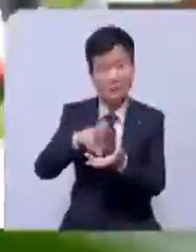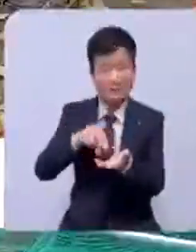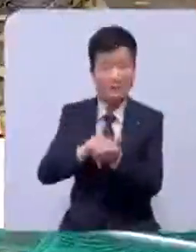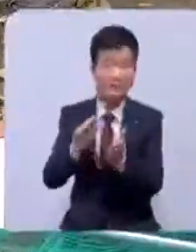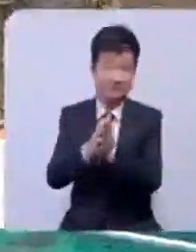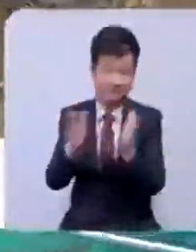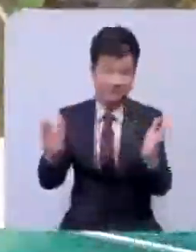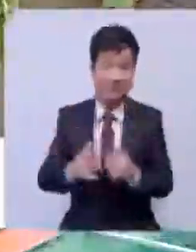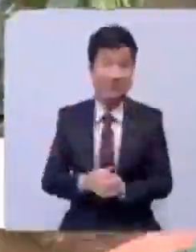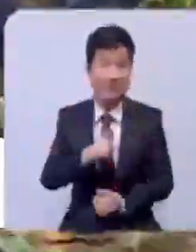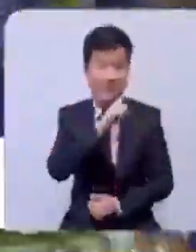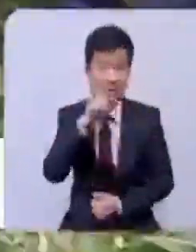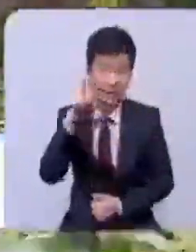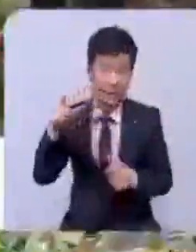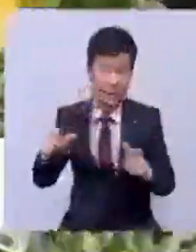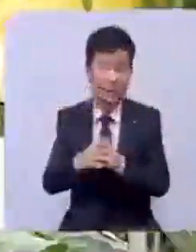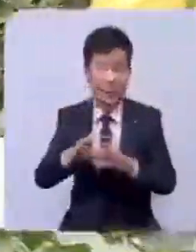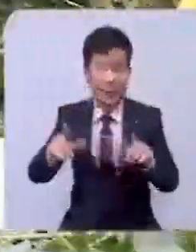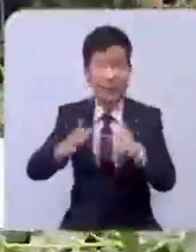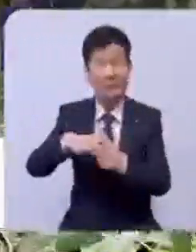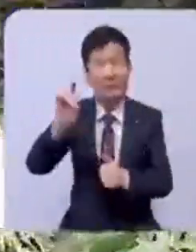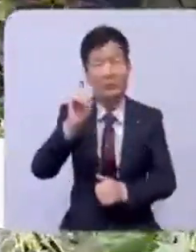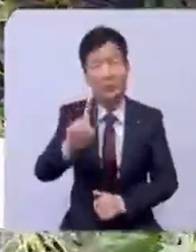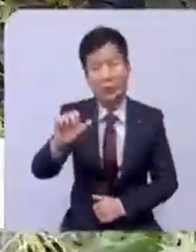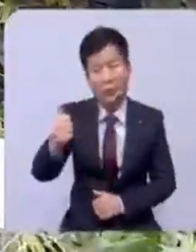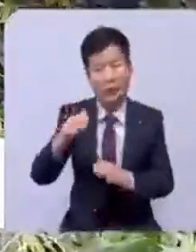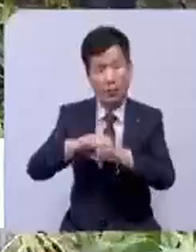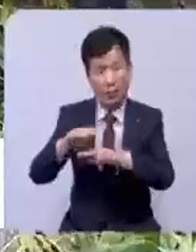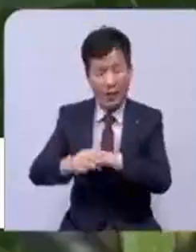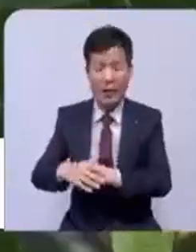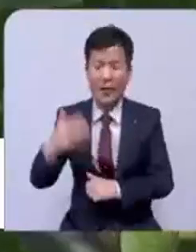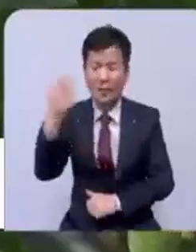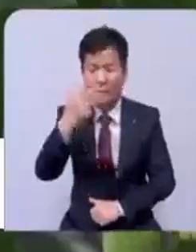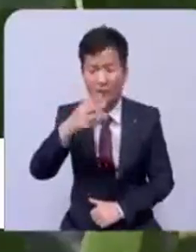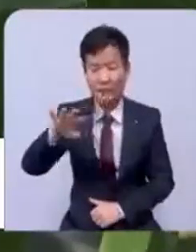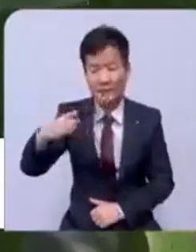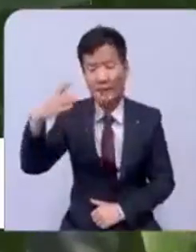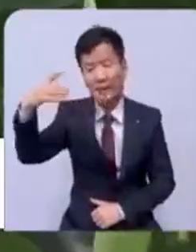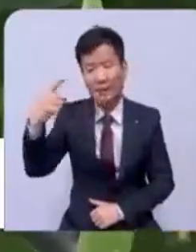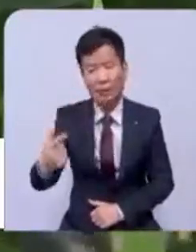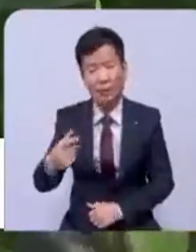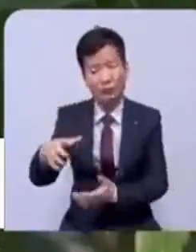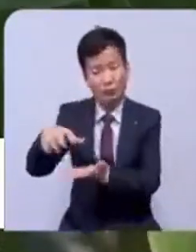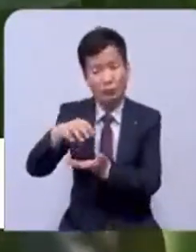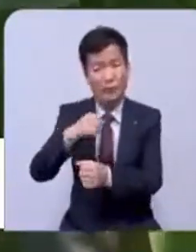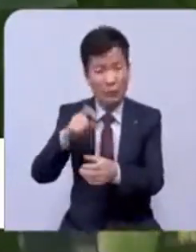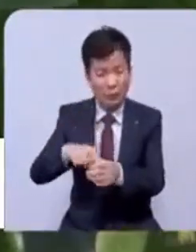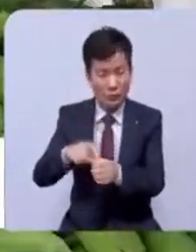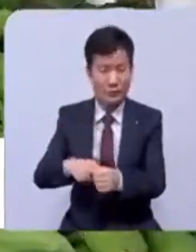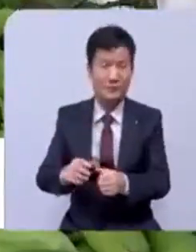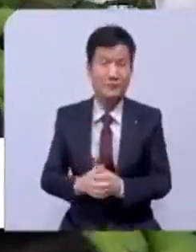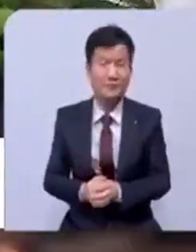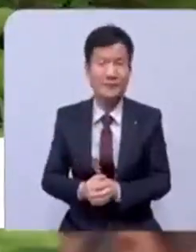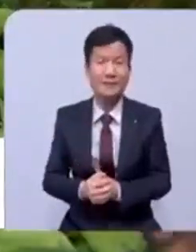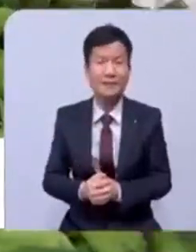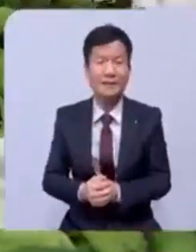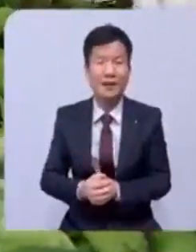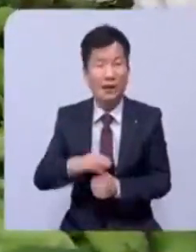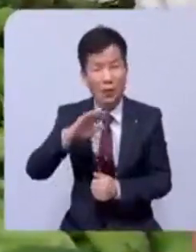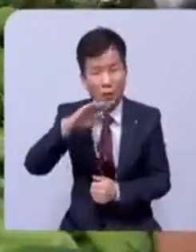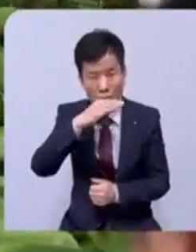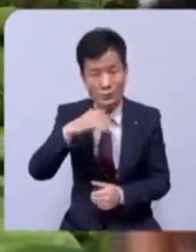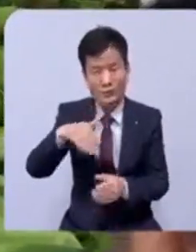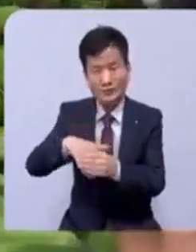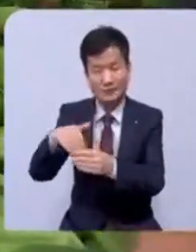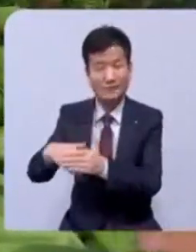시작됐습니다. 괴산에서는 올해 1,500여 농가가 8,400톤 수확을 목표로 936만 제곱미터의